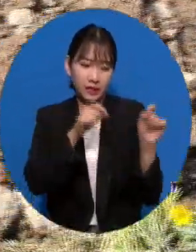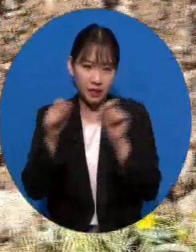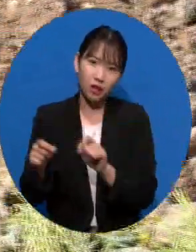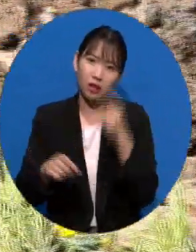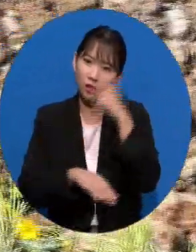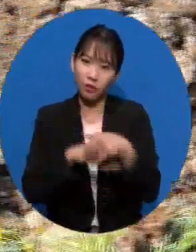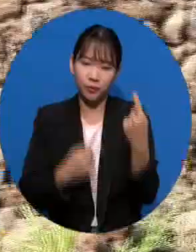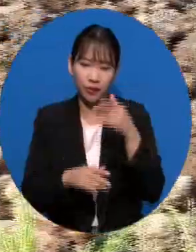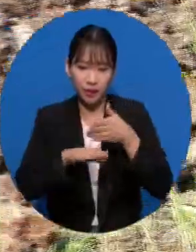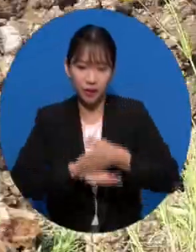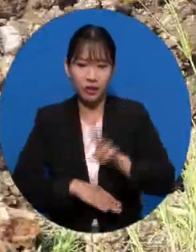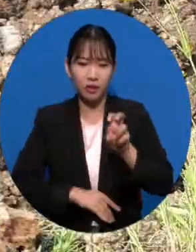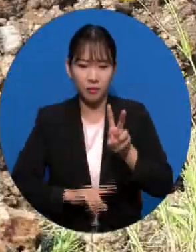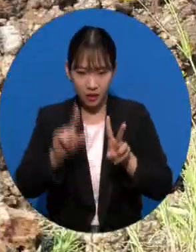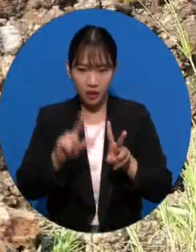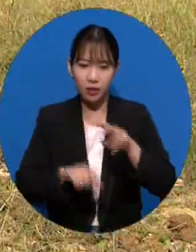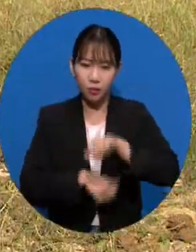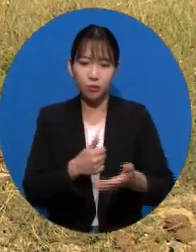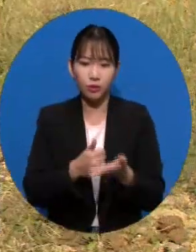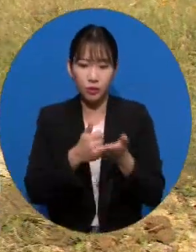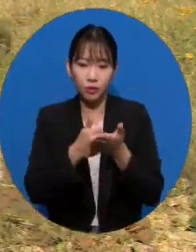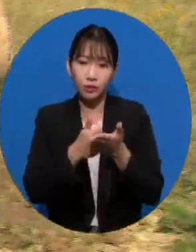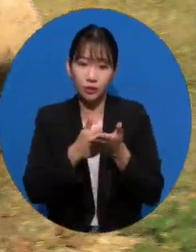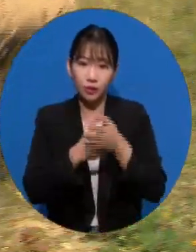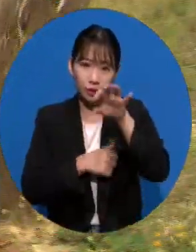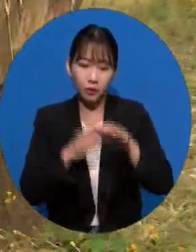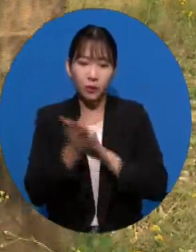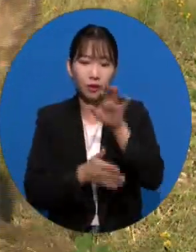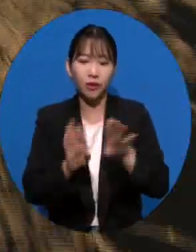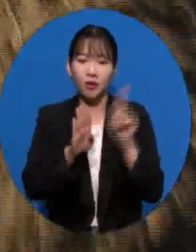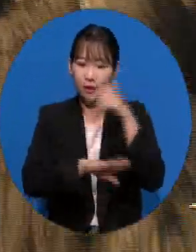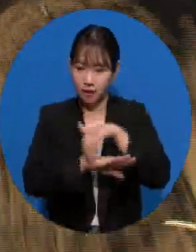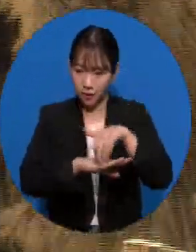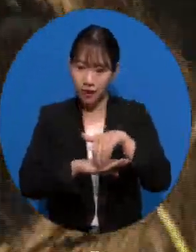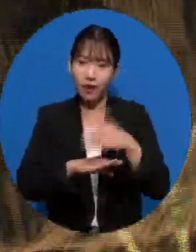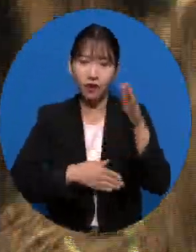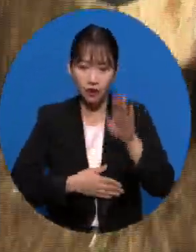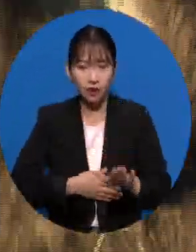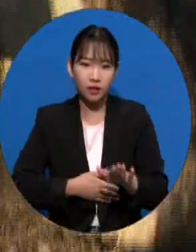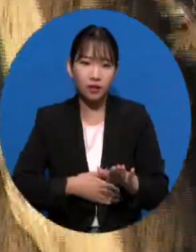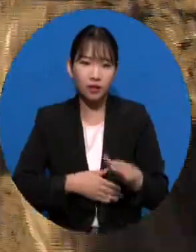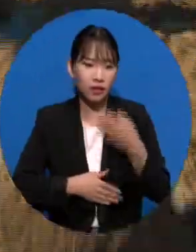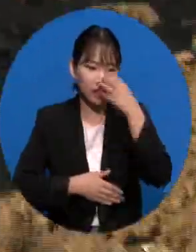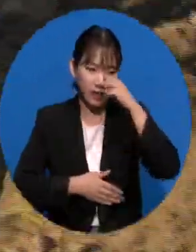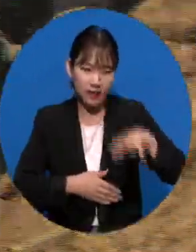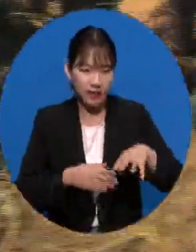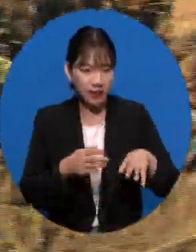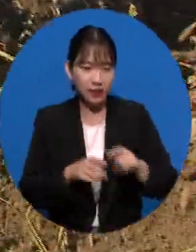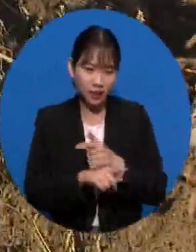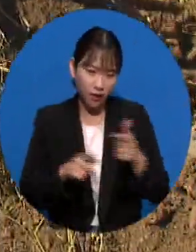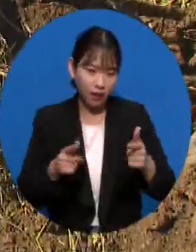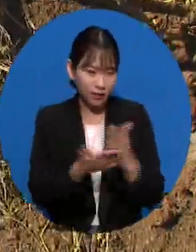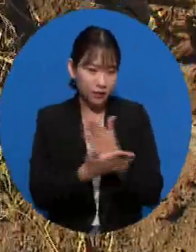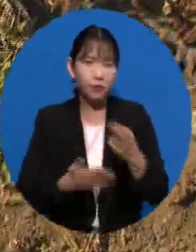계획보다 늦어진 오는 22일 반려동물 놀이터를 개장할 계획이지만 공사 과정에서 건설 폐기물 상당량이 선별되지 않은